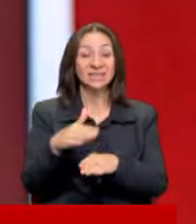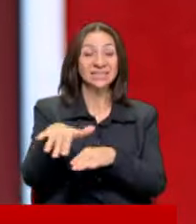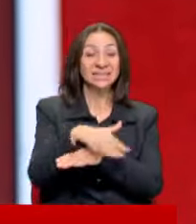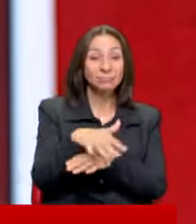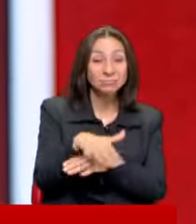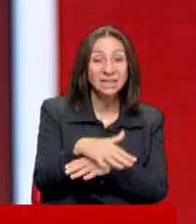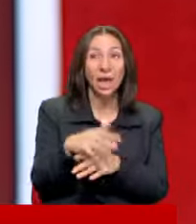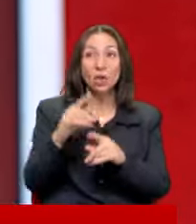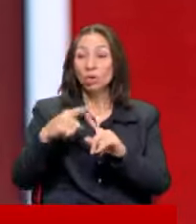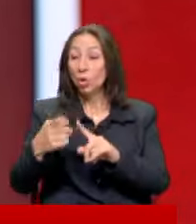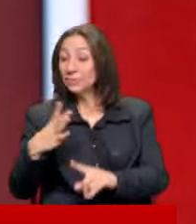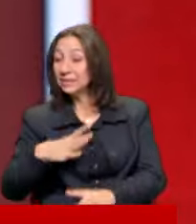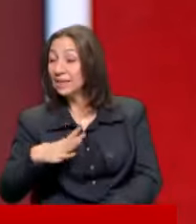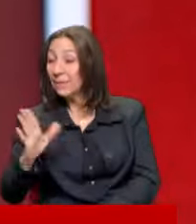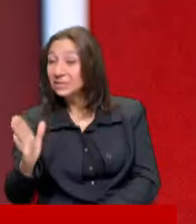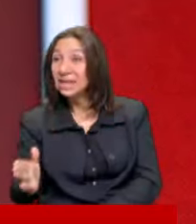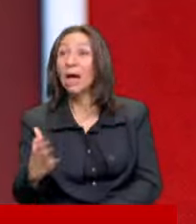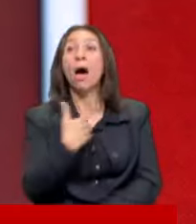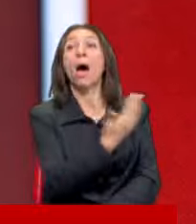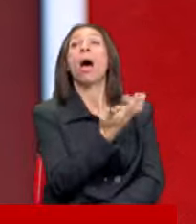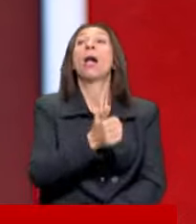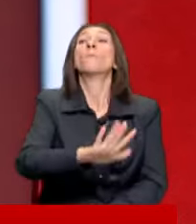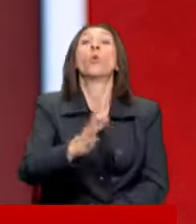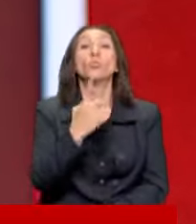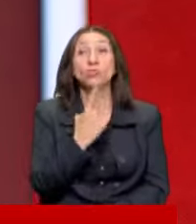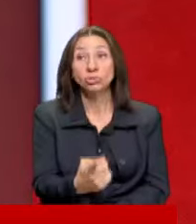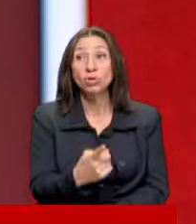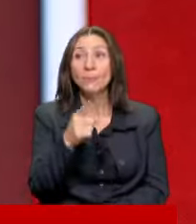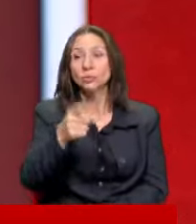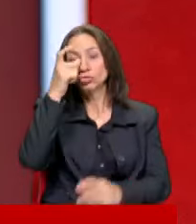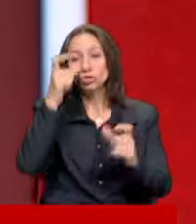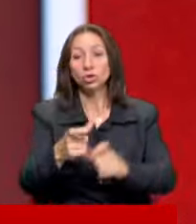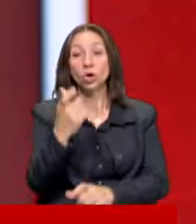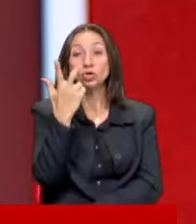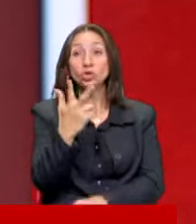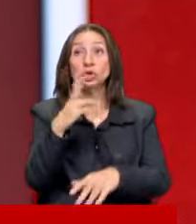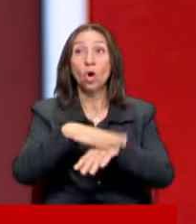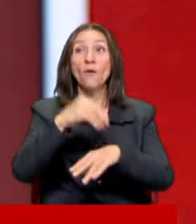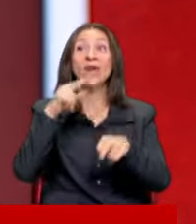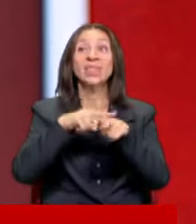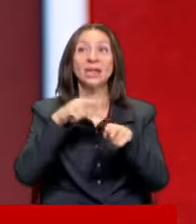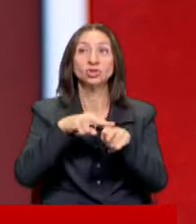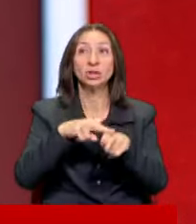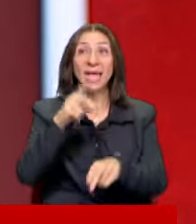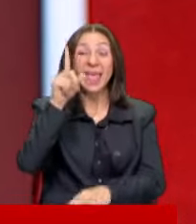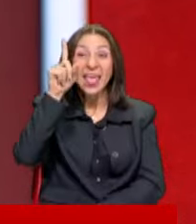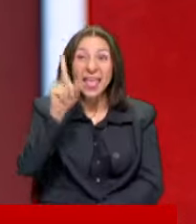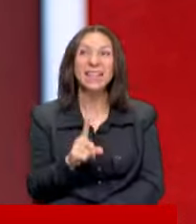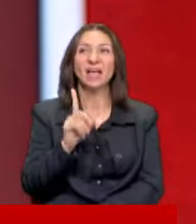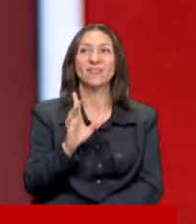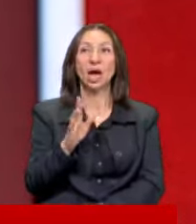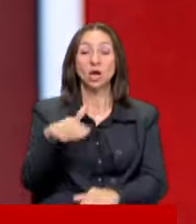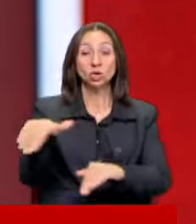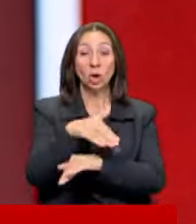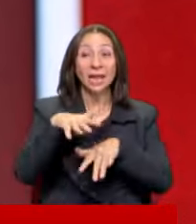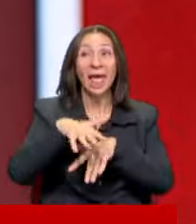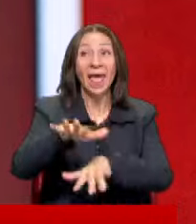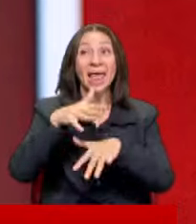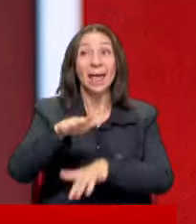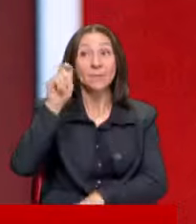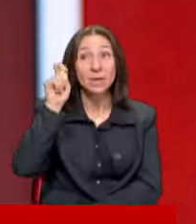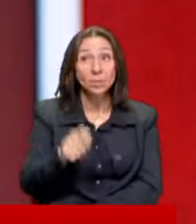sebze torunum istemesine rağmen alamıyorum diyorsa bu ülkede üç Konfederasyon ilk defa sokakta Eylem